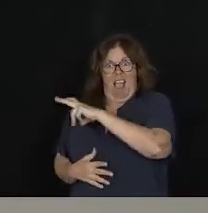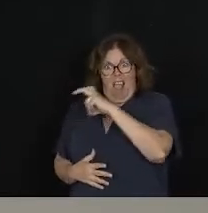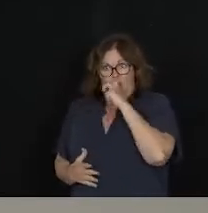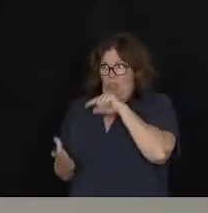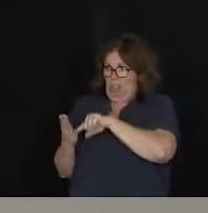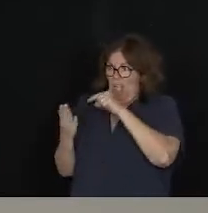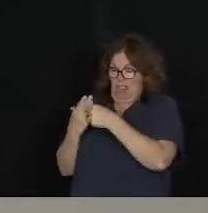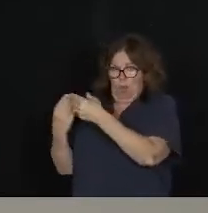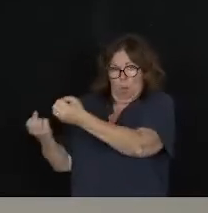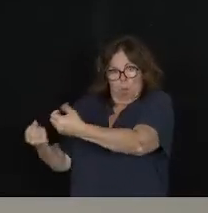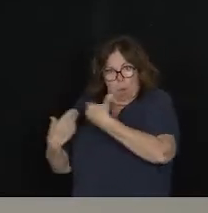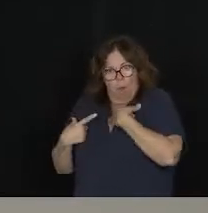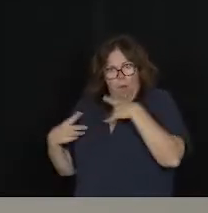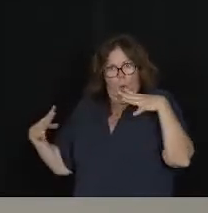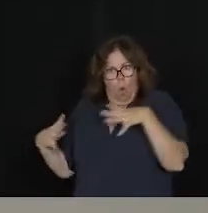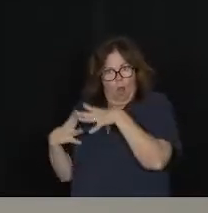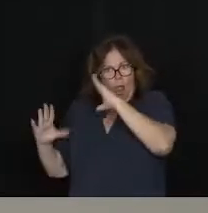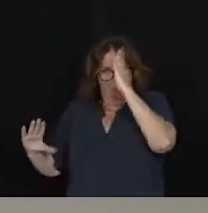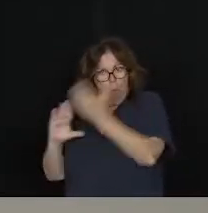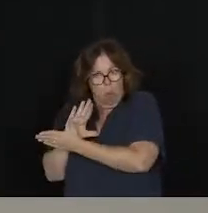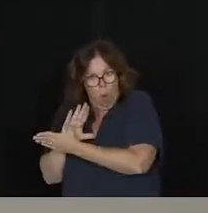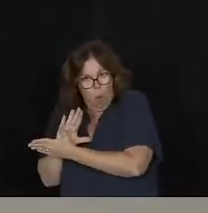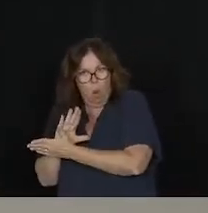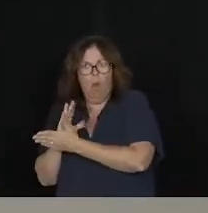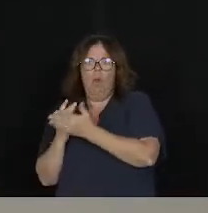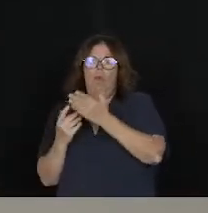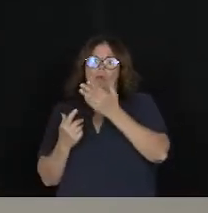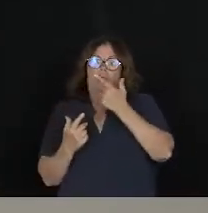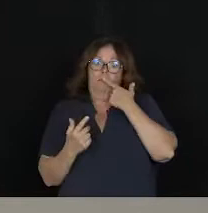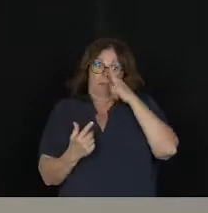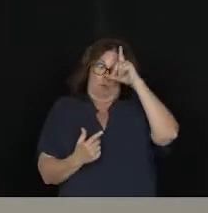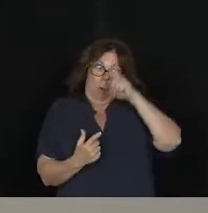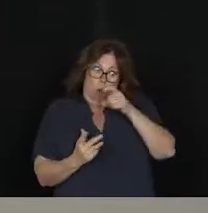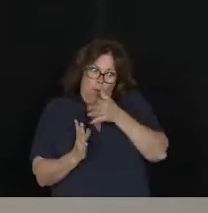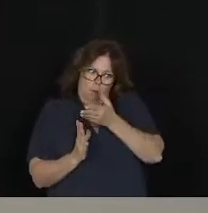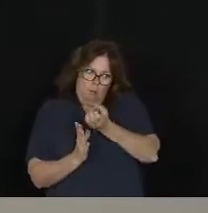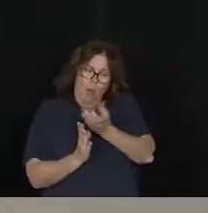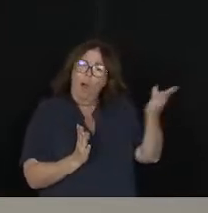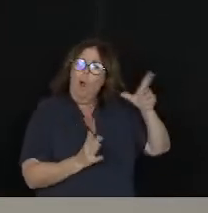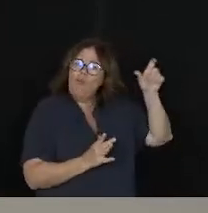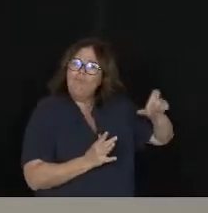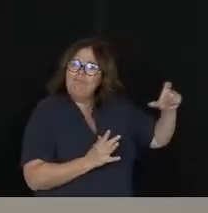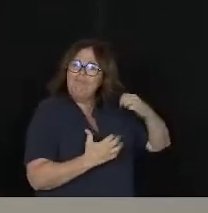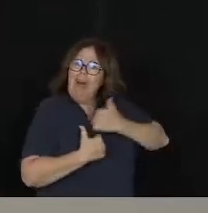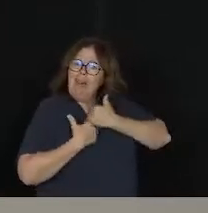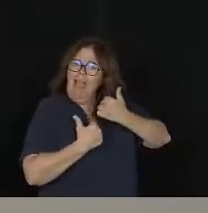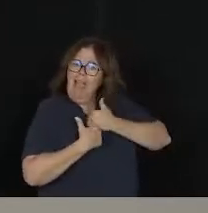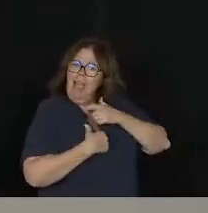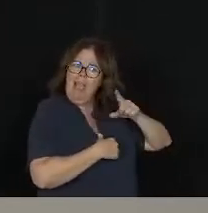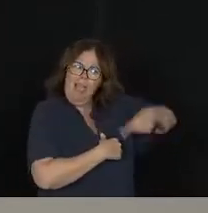guerre. Vous avez des militaires qui sont en train d'essayer de mettre en place